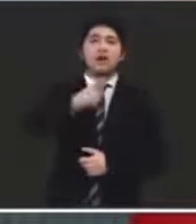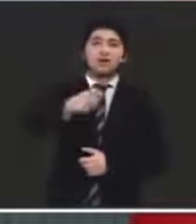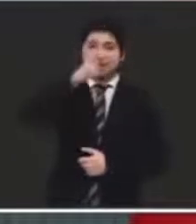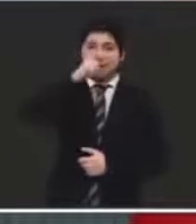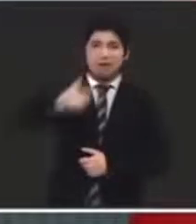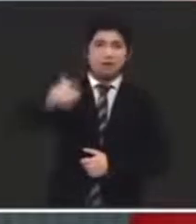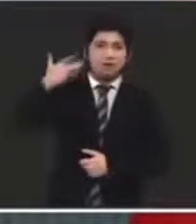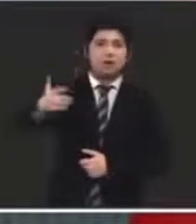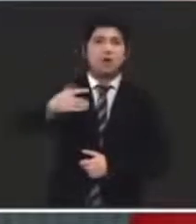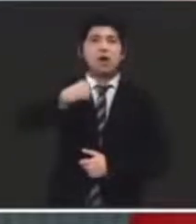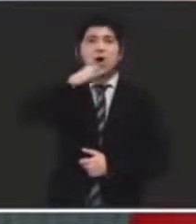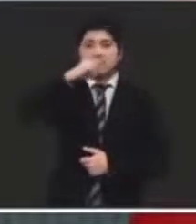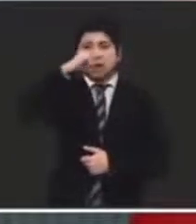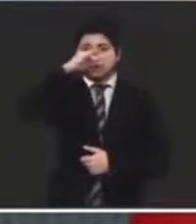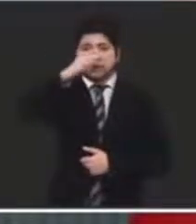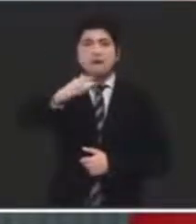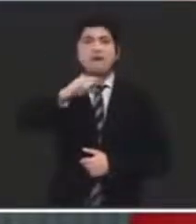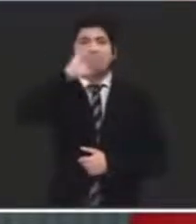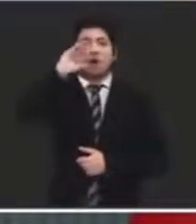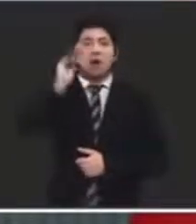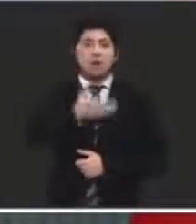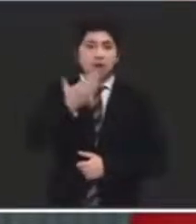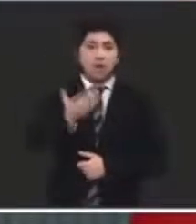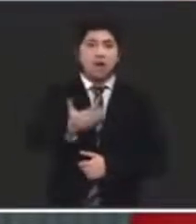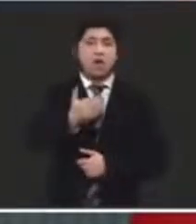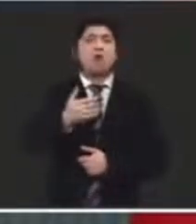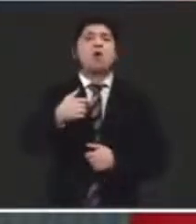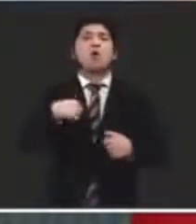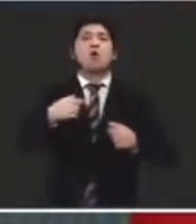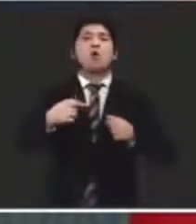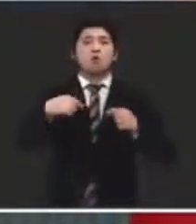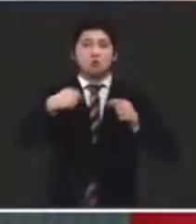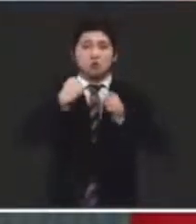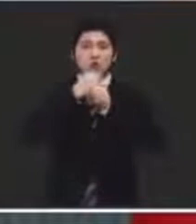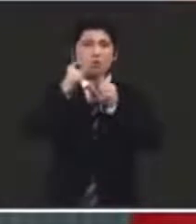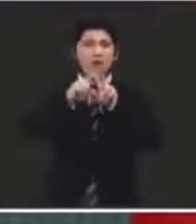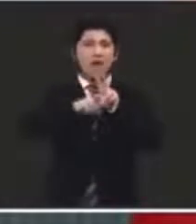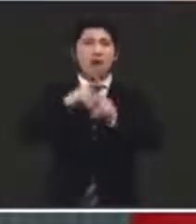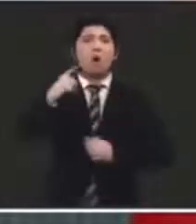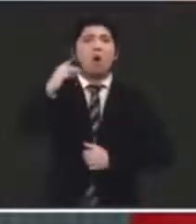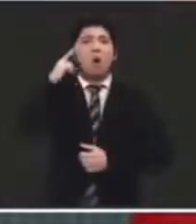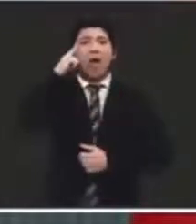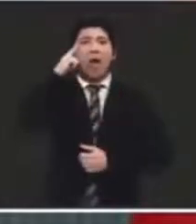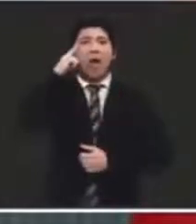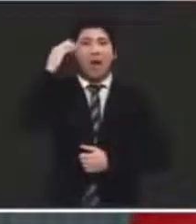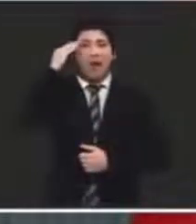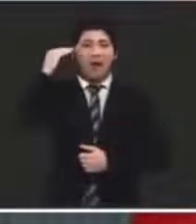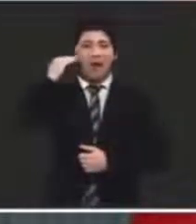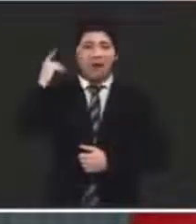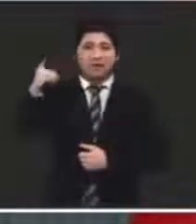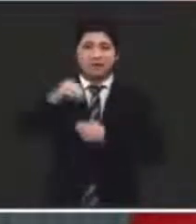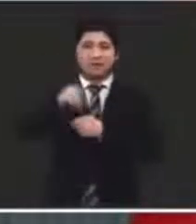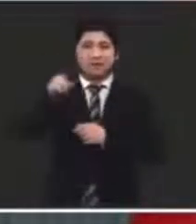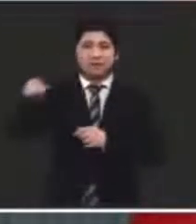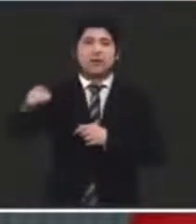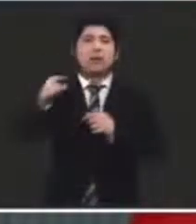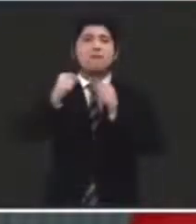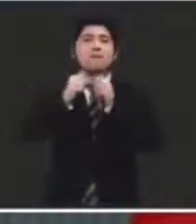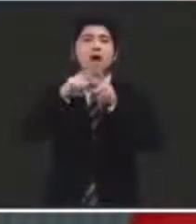Kazakistan Finlandiya ve Güney Kore Cumhuriyeti Cumhurbaşkanları ile Bangladeş